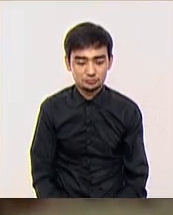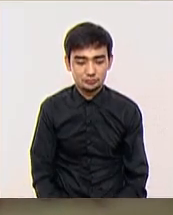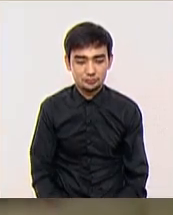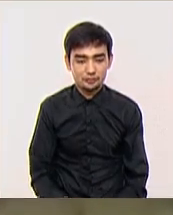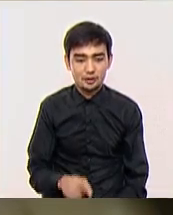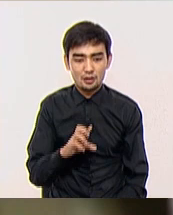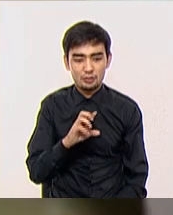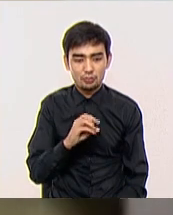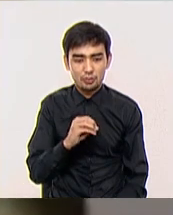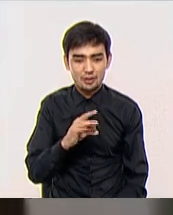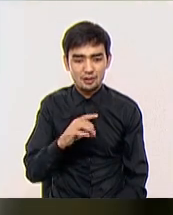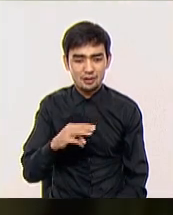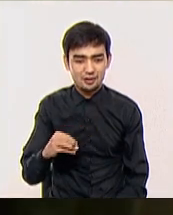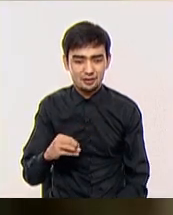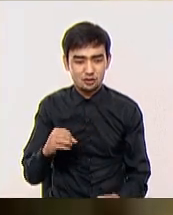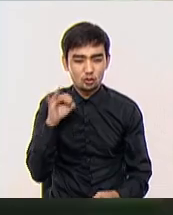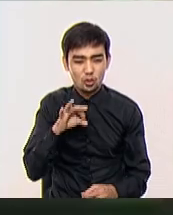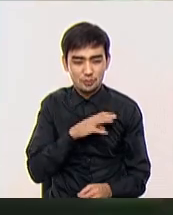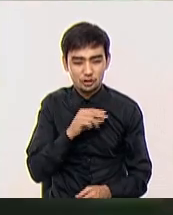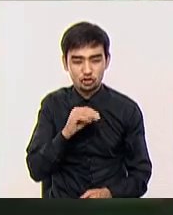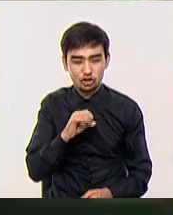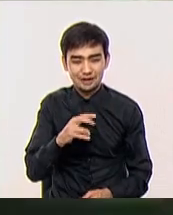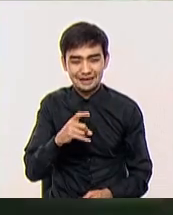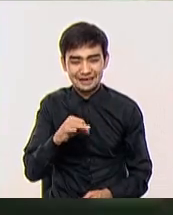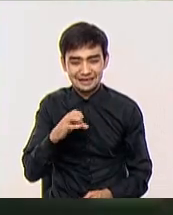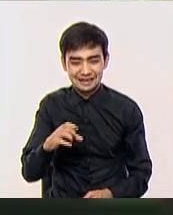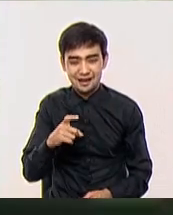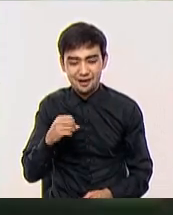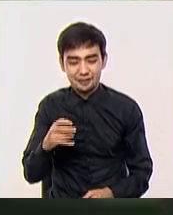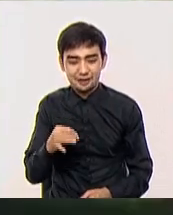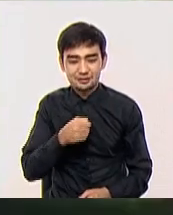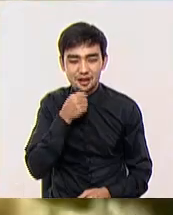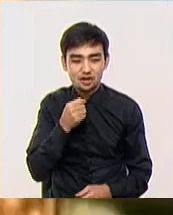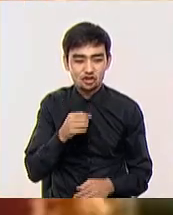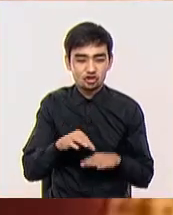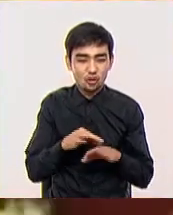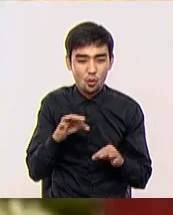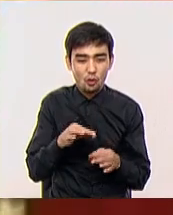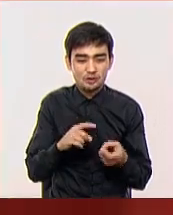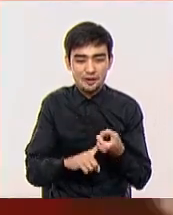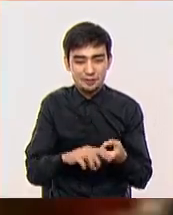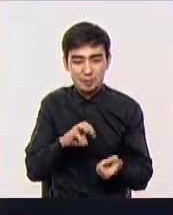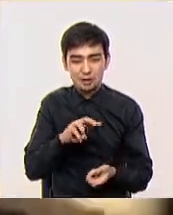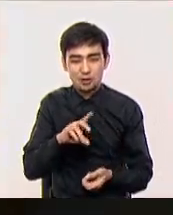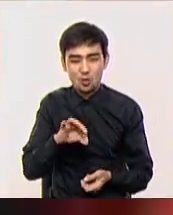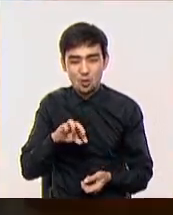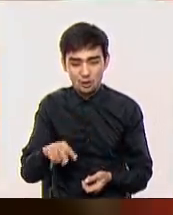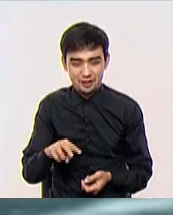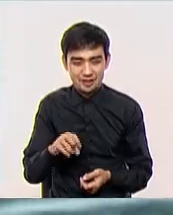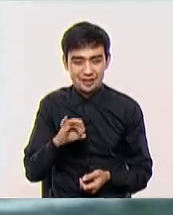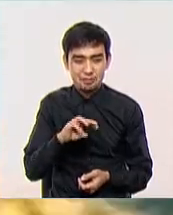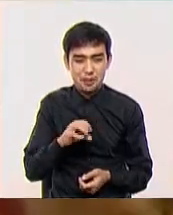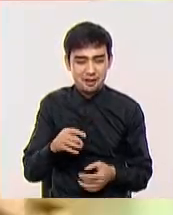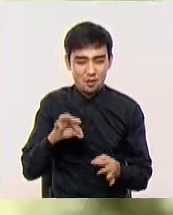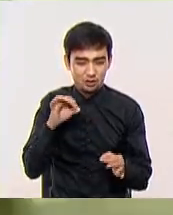Пьеса «Бюрте» рассказывает историю знакомства Чингисхана с его старшей женой. Вообще все, что касается Монгольской империи, требует масштабности.